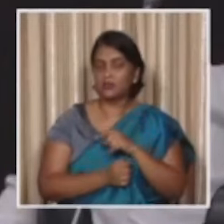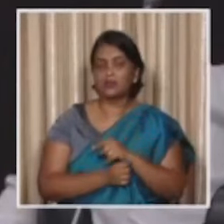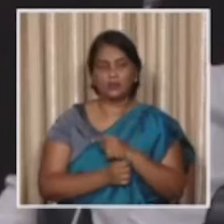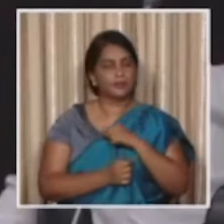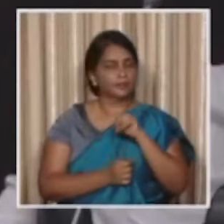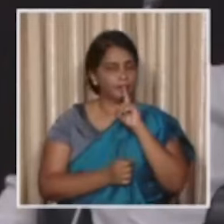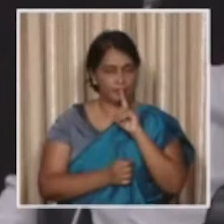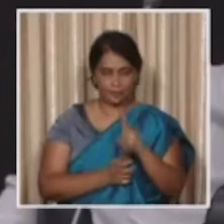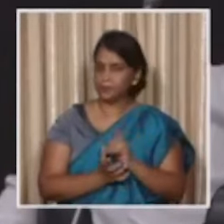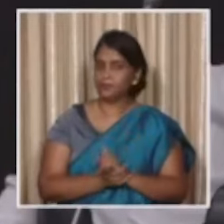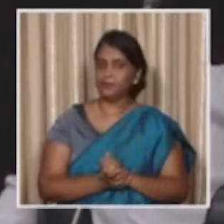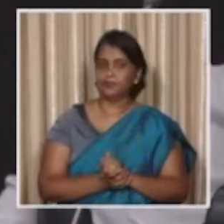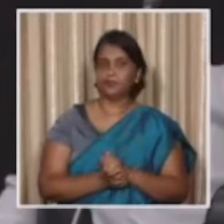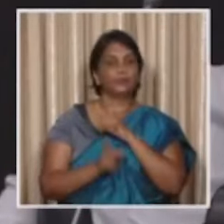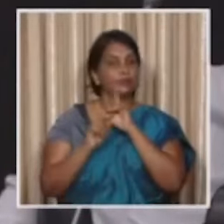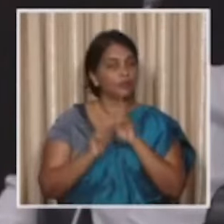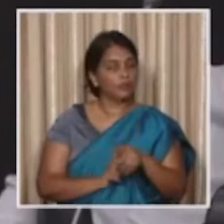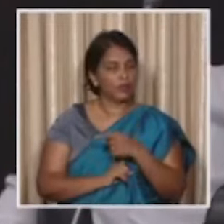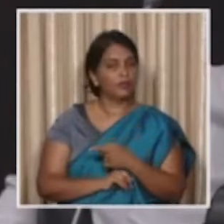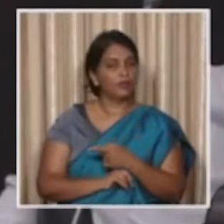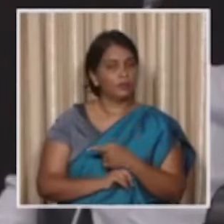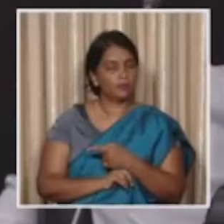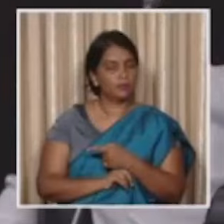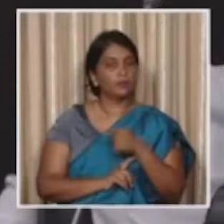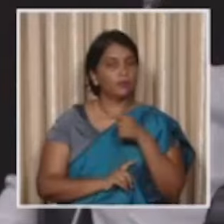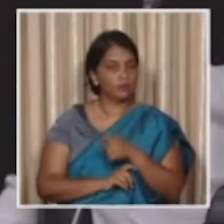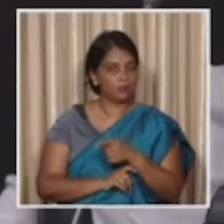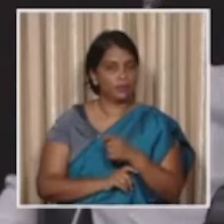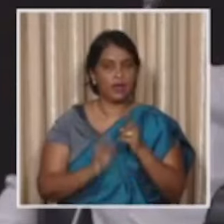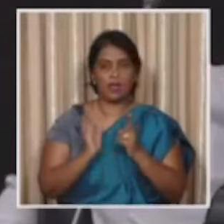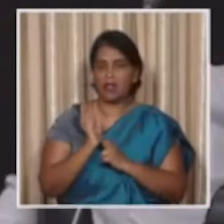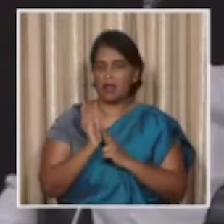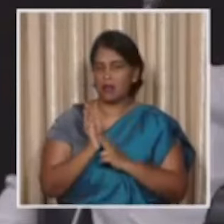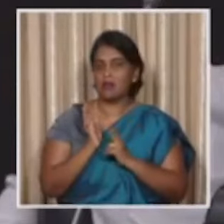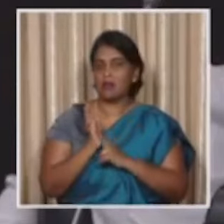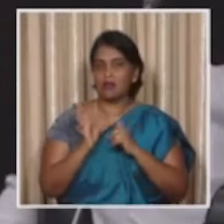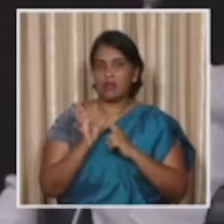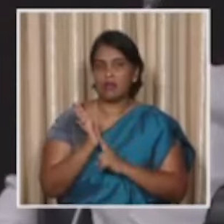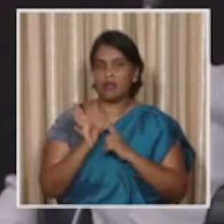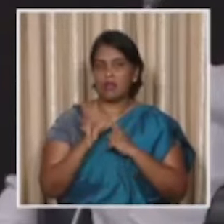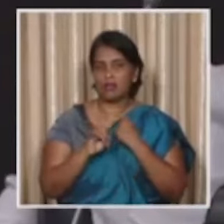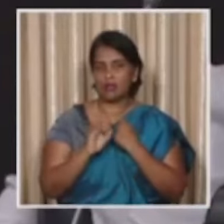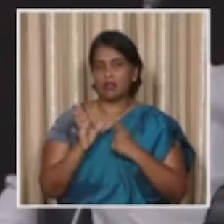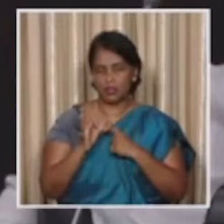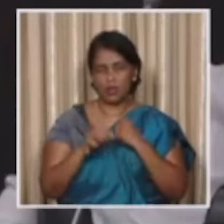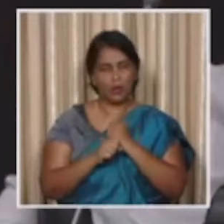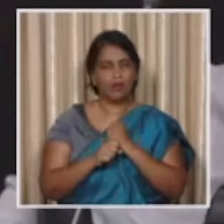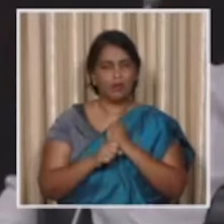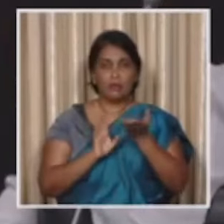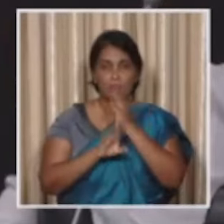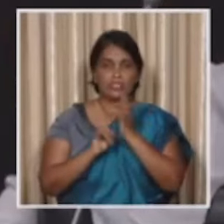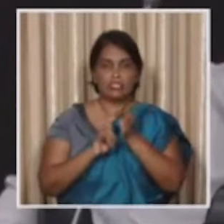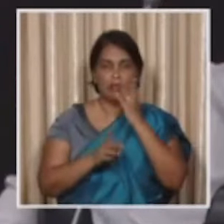මම පැහැදිලිව කියන්න කැමතියි. ඒ වගේම තමයි මෙතන අපේ නාලක ගොඩේවා මැතිතුමා තවත් කිව්වා හිටපු ජනාධිපතිතුමාට යන්න උනා